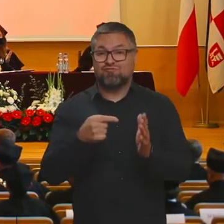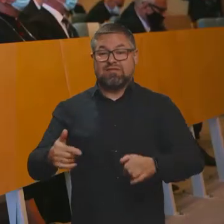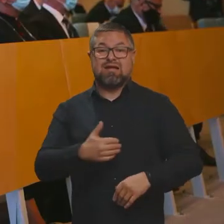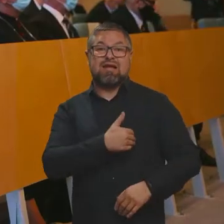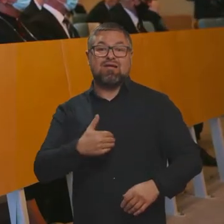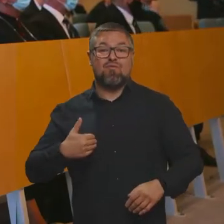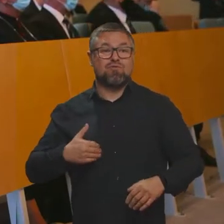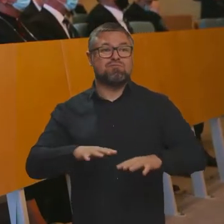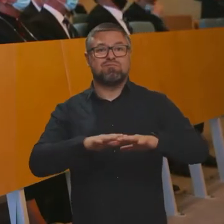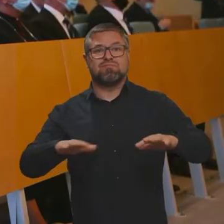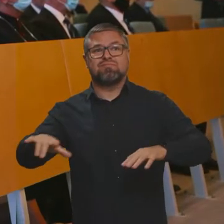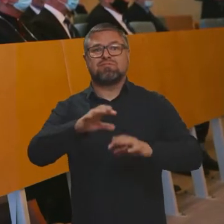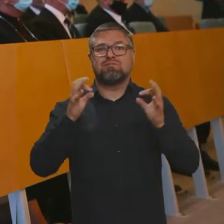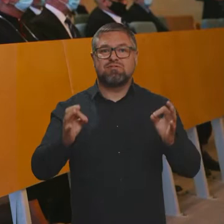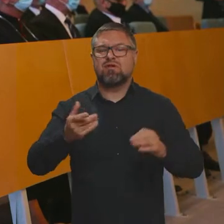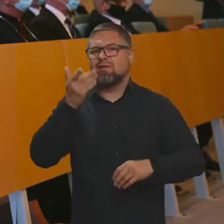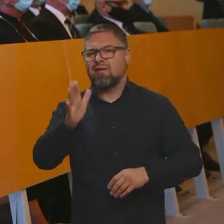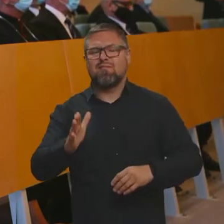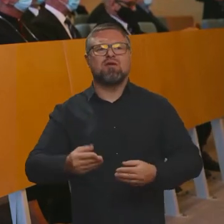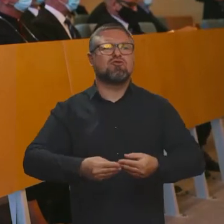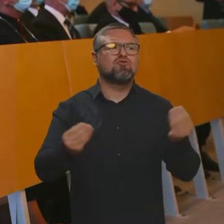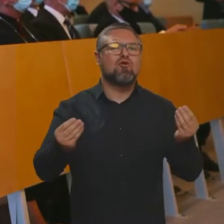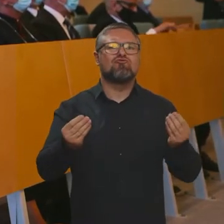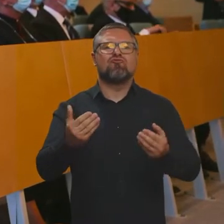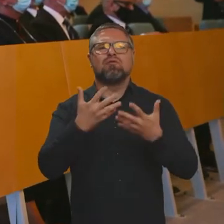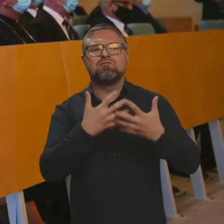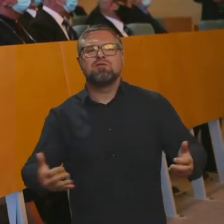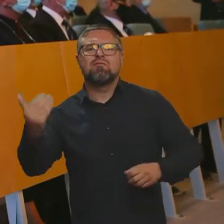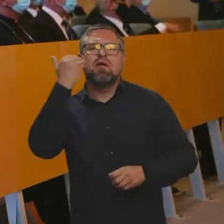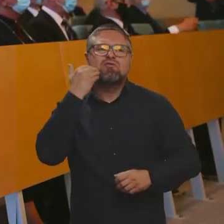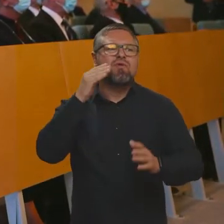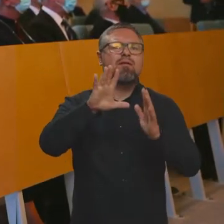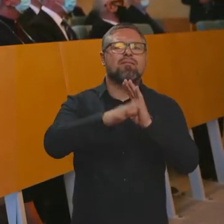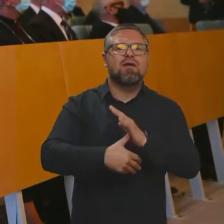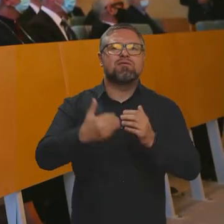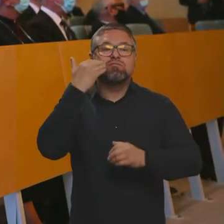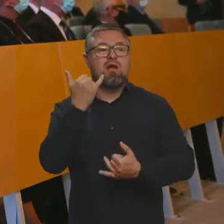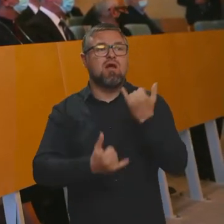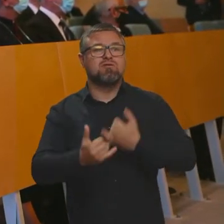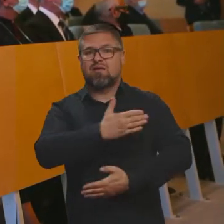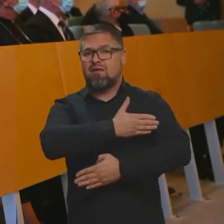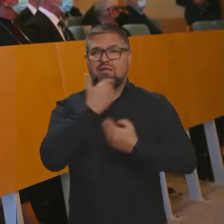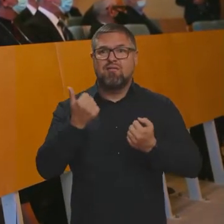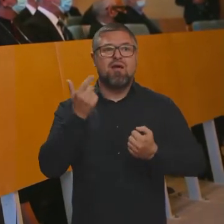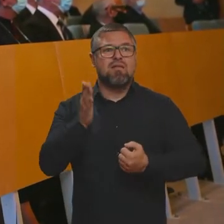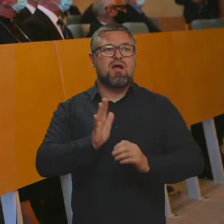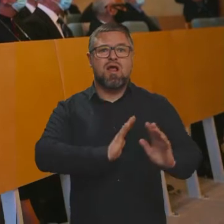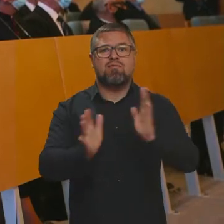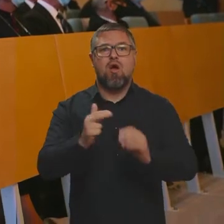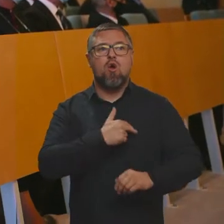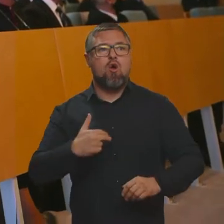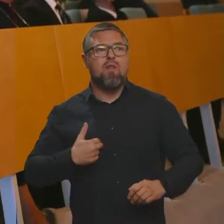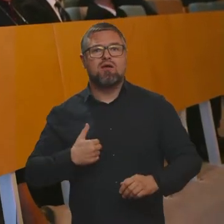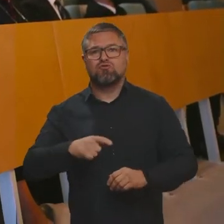bardzo. Nie będzie rozwoju ziemi częstochowskiej i miasta Częstochowy, jeżeli nie będziemy dbali o